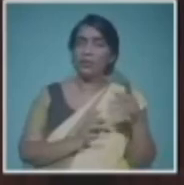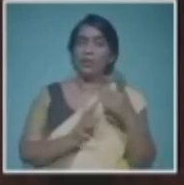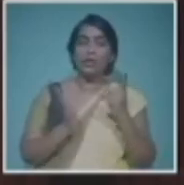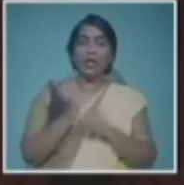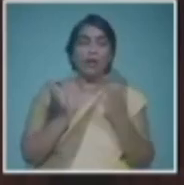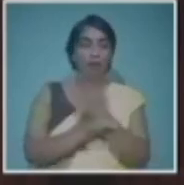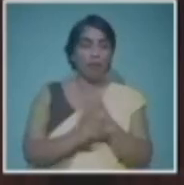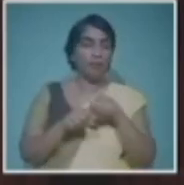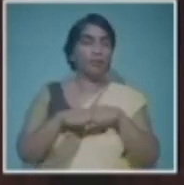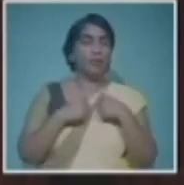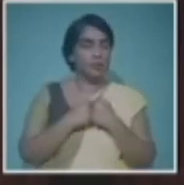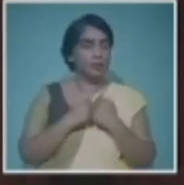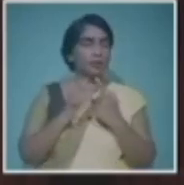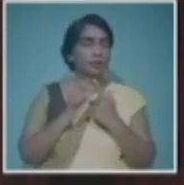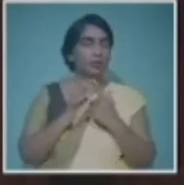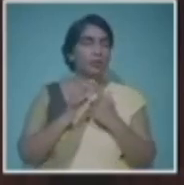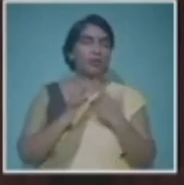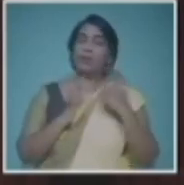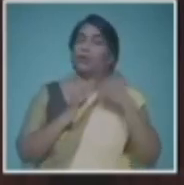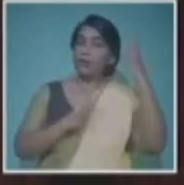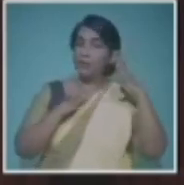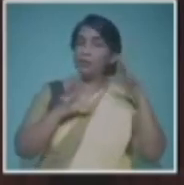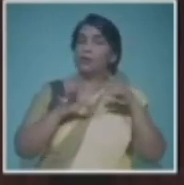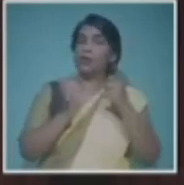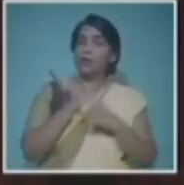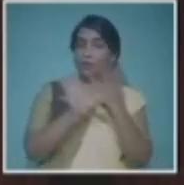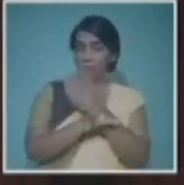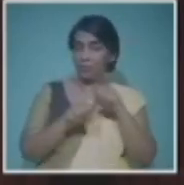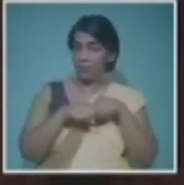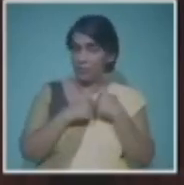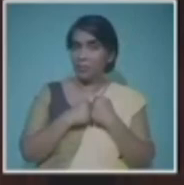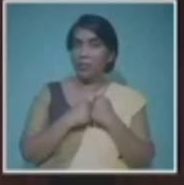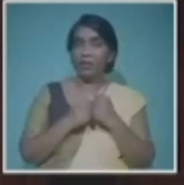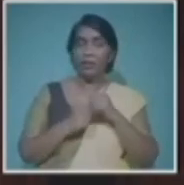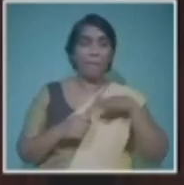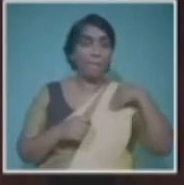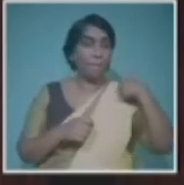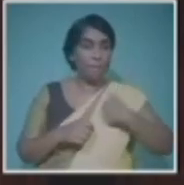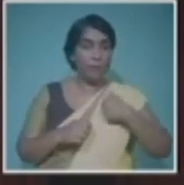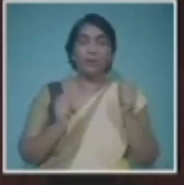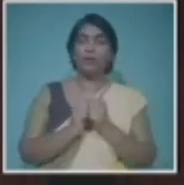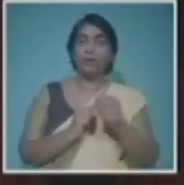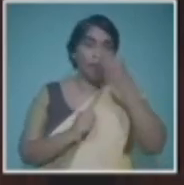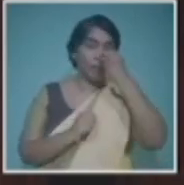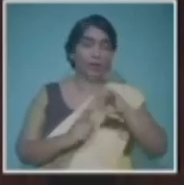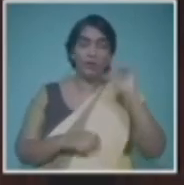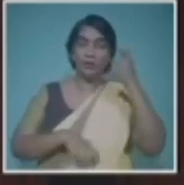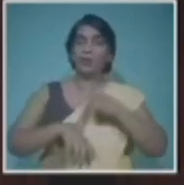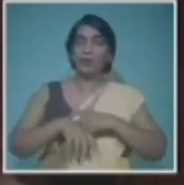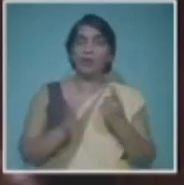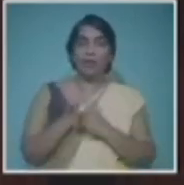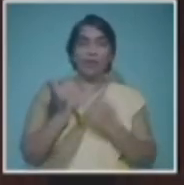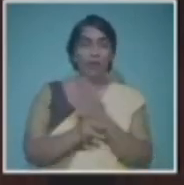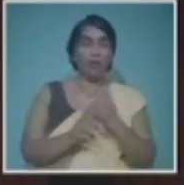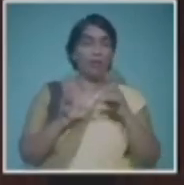සමාජ ශ්‍රේෂ්ඨයේ ජාත්‍යන්තර ශ්‍රේෂ්ඨ සිංහ සමාජ ශ්‍රේෂ්ඨයේ සිංහාධිපතිවරයා විදිහට කටයුතු කරන්නත් මාතර ඵලයෙන් වතාවට සිංහාධිපති